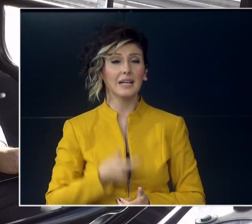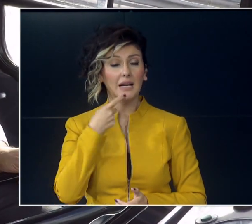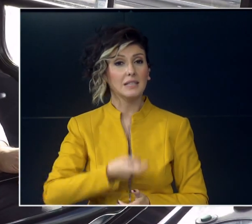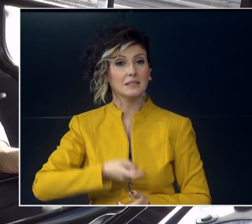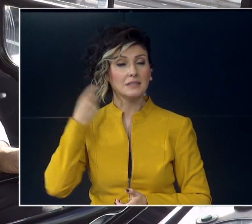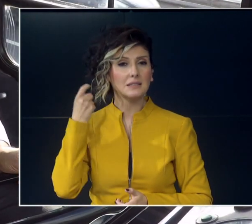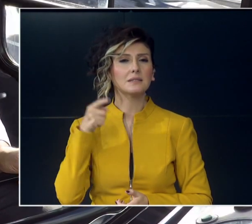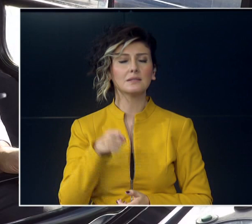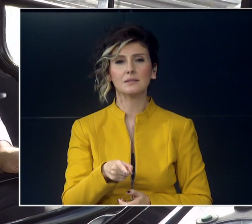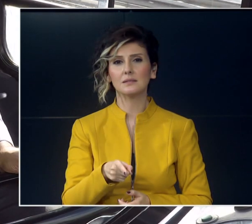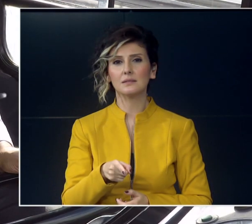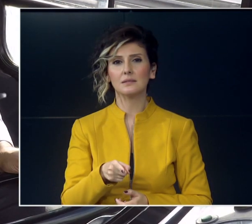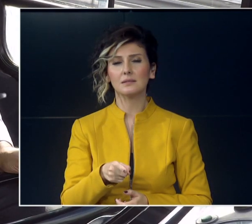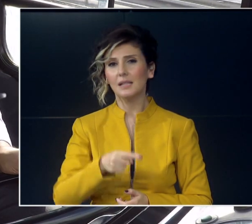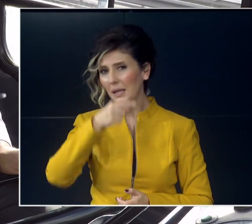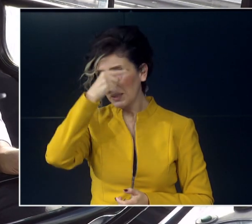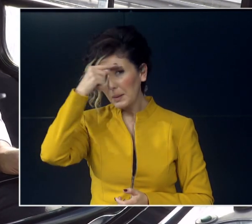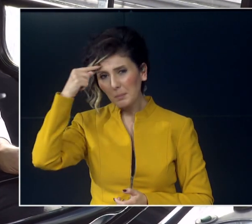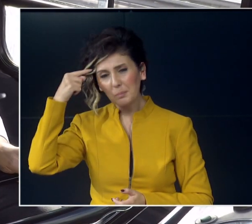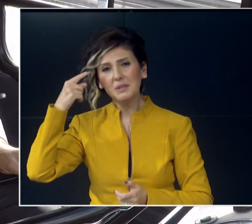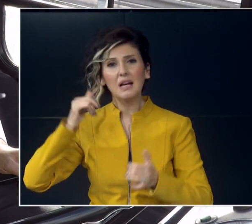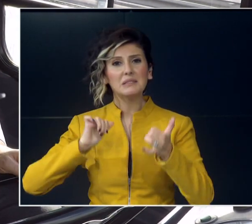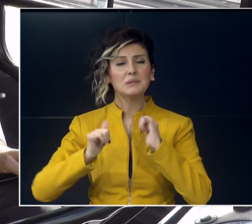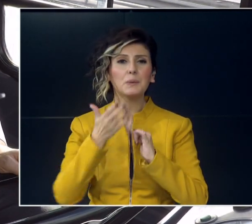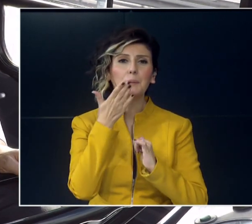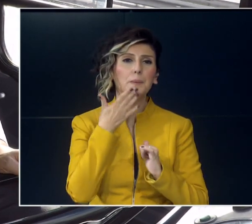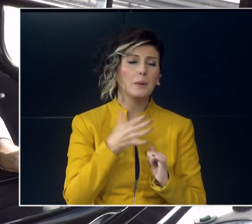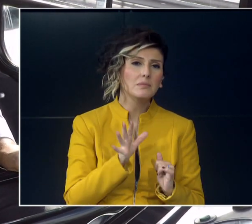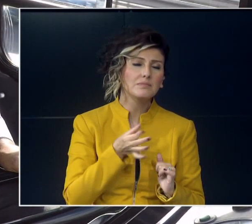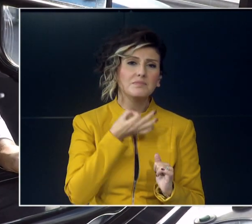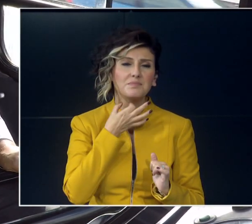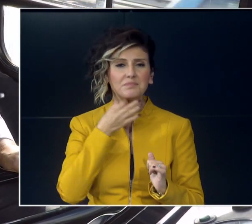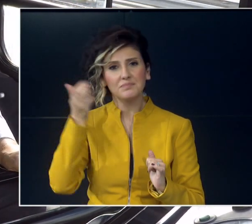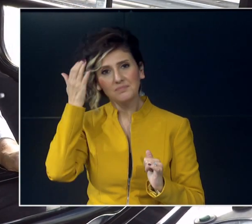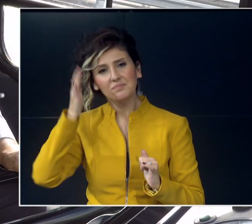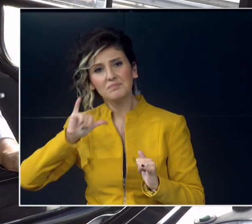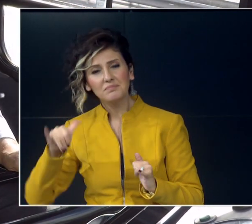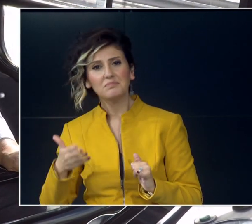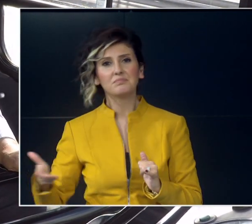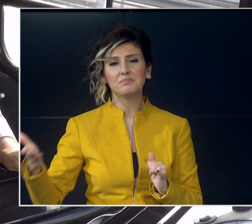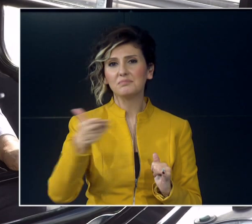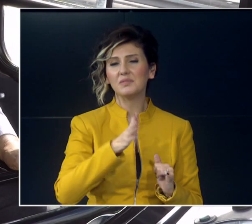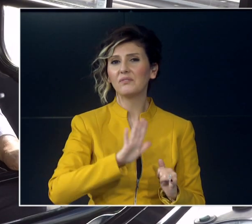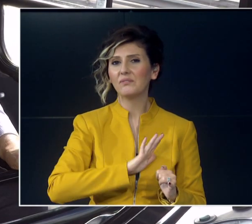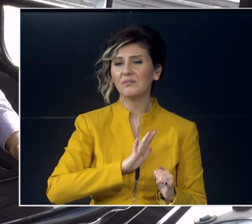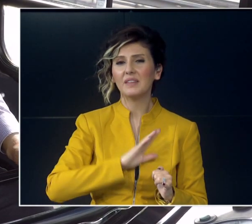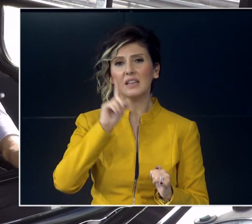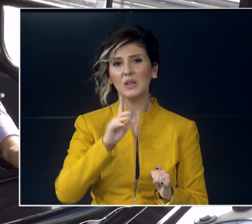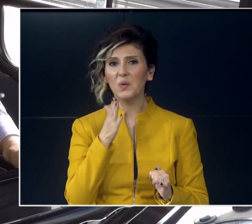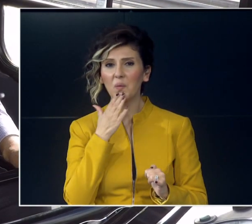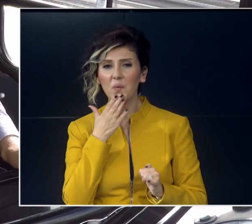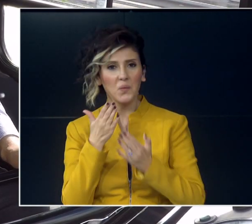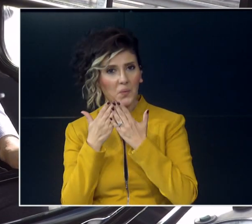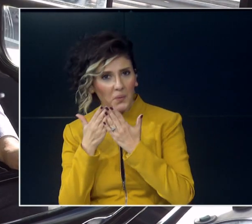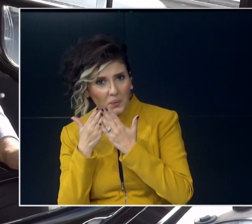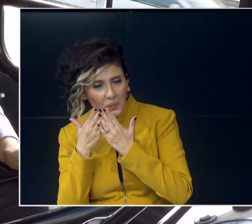Eskiden imkanlar sınırlıydı. Yani diyelim ki ilkokulu okudunuz.